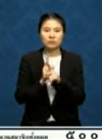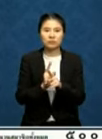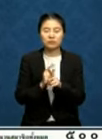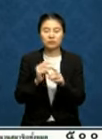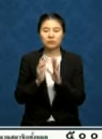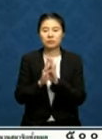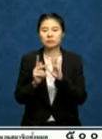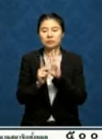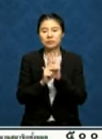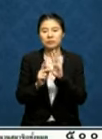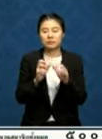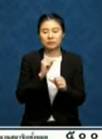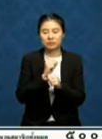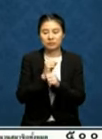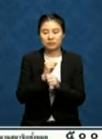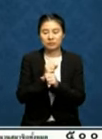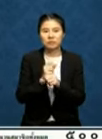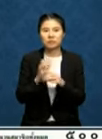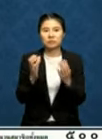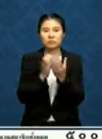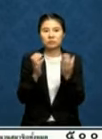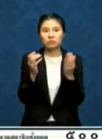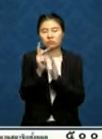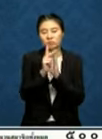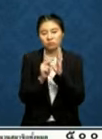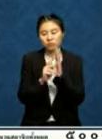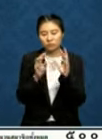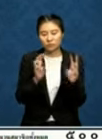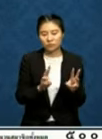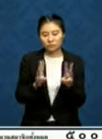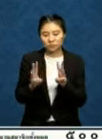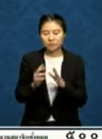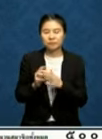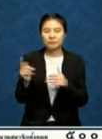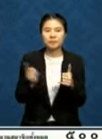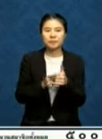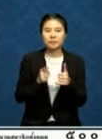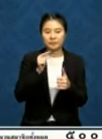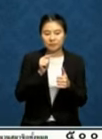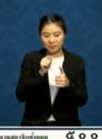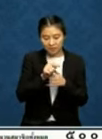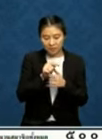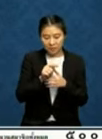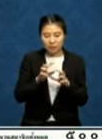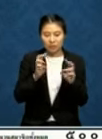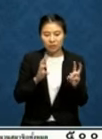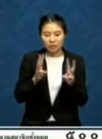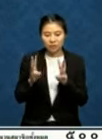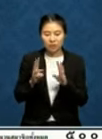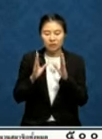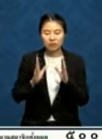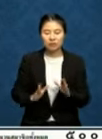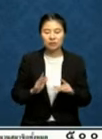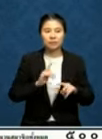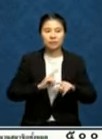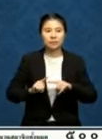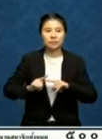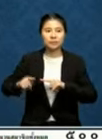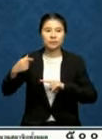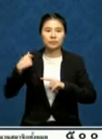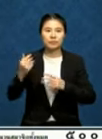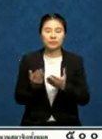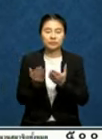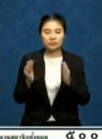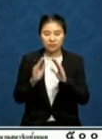ที่บัญญัติไว้ในรัฐธรรมนูญค่ะวิธีการทำโทษหรือการสั่งสอนตามวิธีการของแต่ละบุคคลหรือแต่ละคร